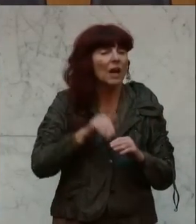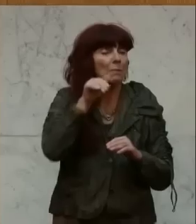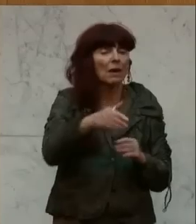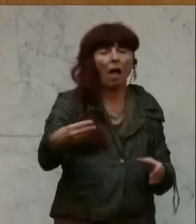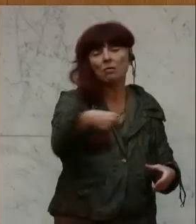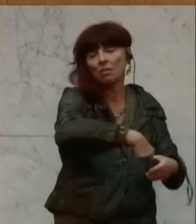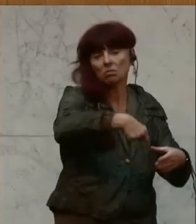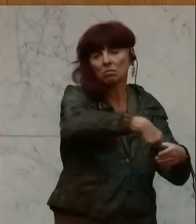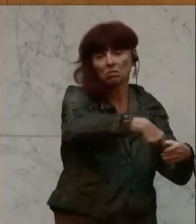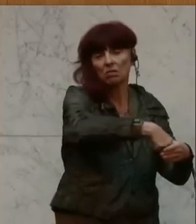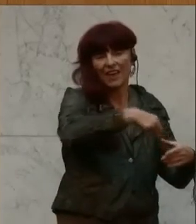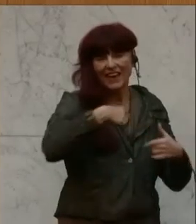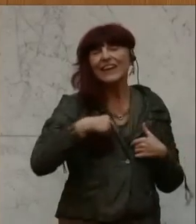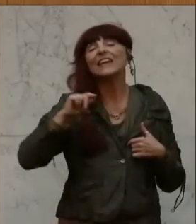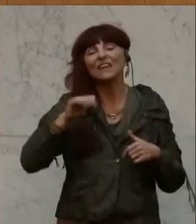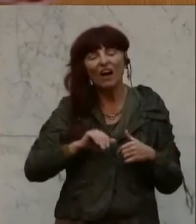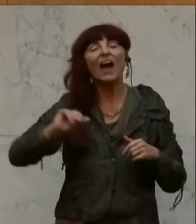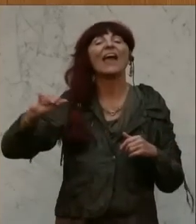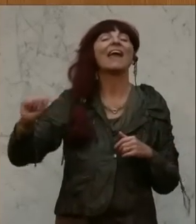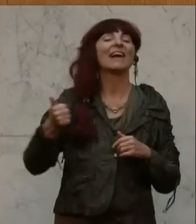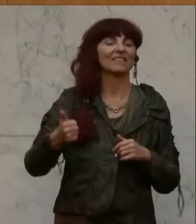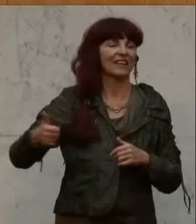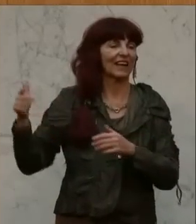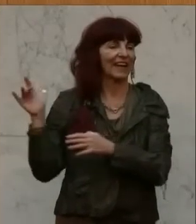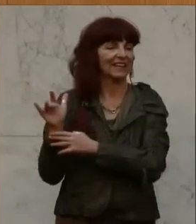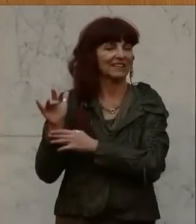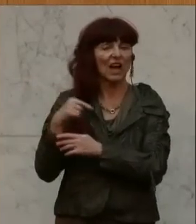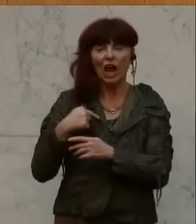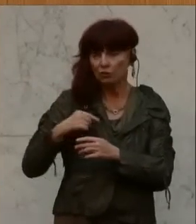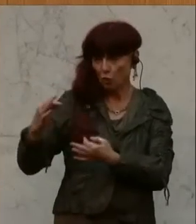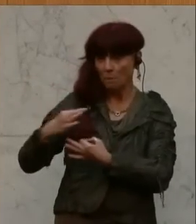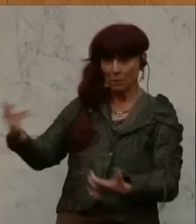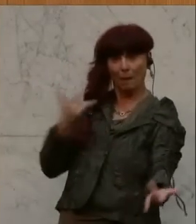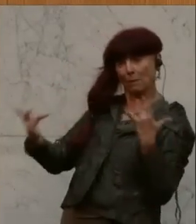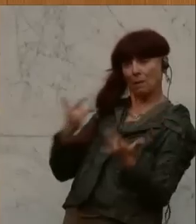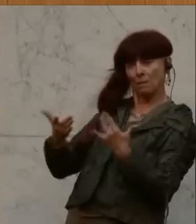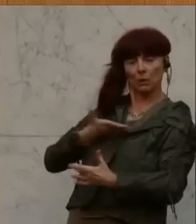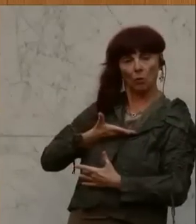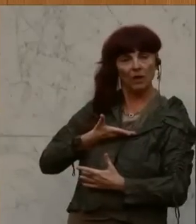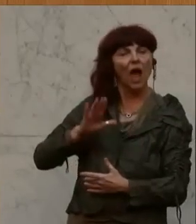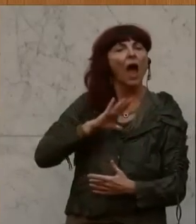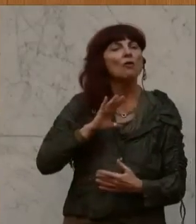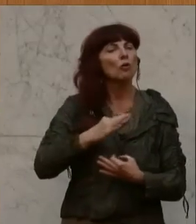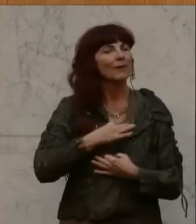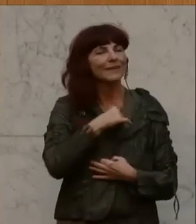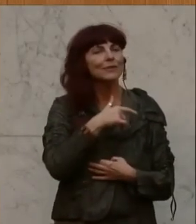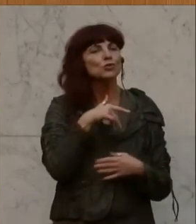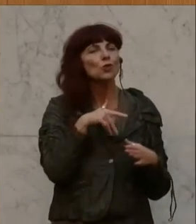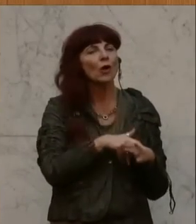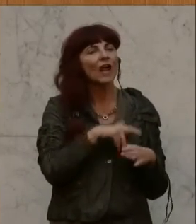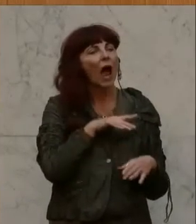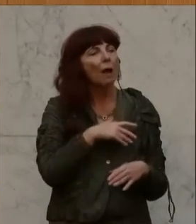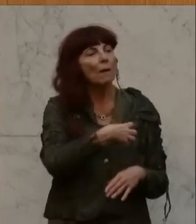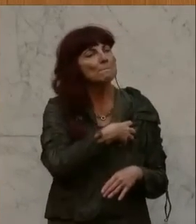ich war eine der Ersten, die das kritisiert hat und bin von Ihnen allen wie die Sau durchs Dorf getrieben worden. Mich hat es nicht gestört, aber die Bürgerinnen und Bürger hatten